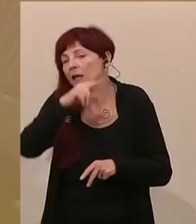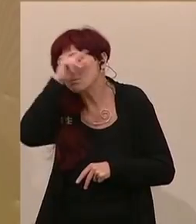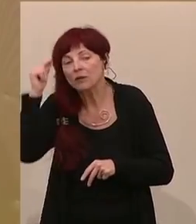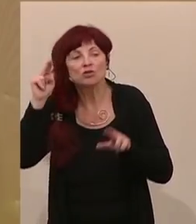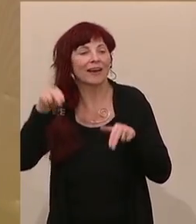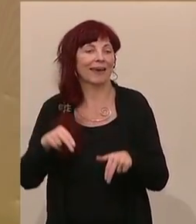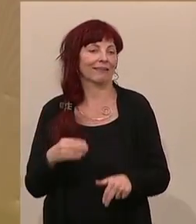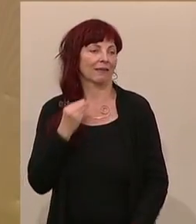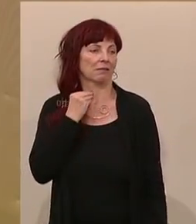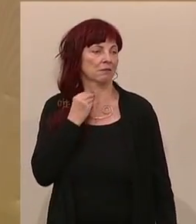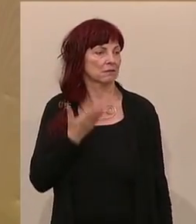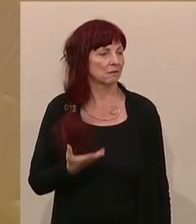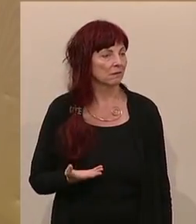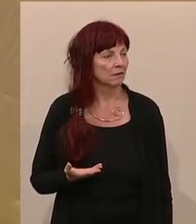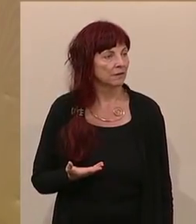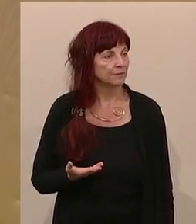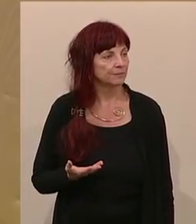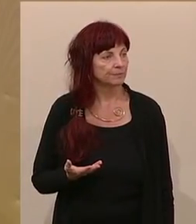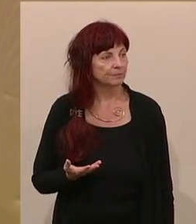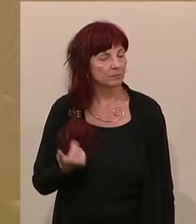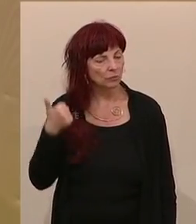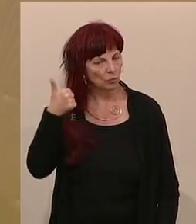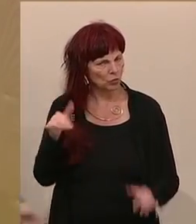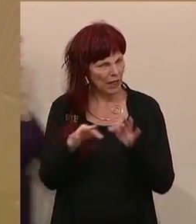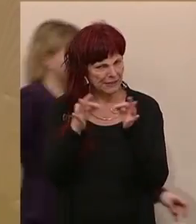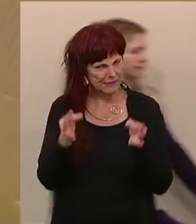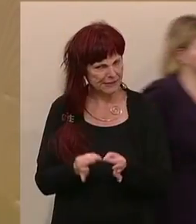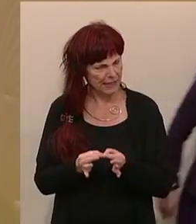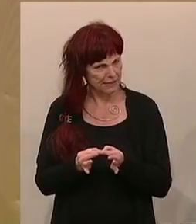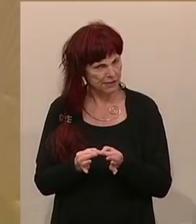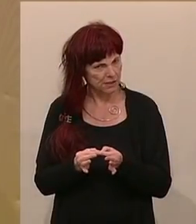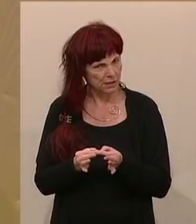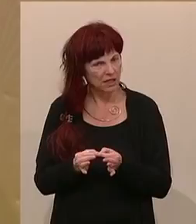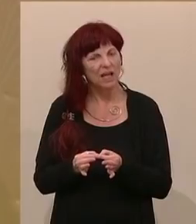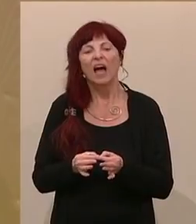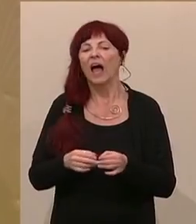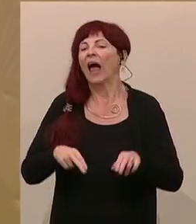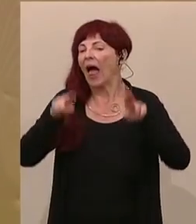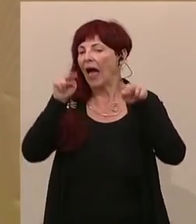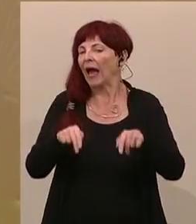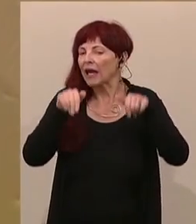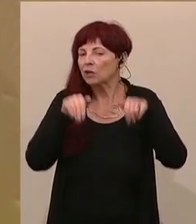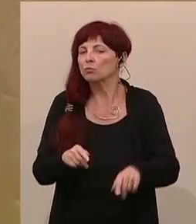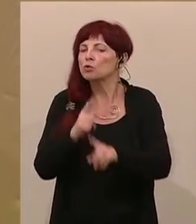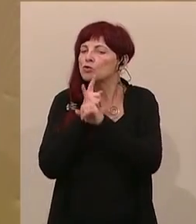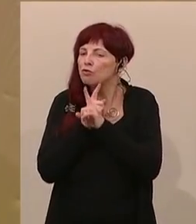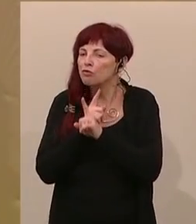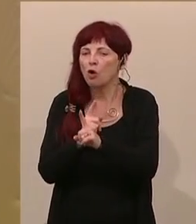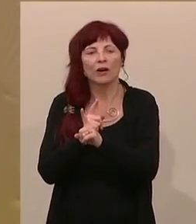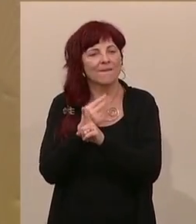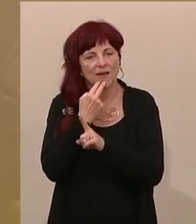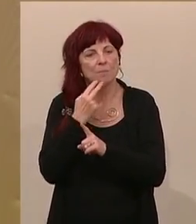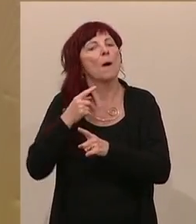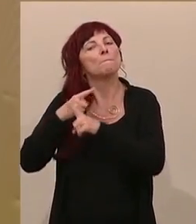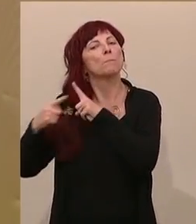Herren. Und der Satz, dass das Recht der Politik folgt. Wir sitzen alle hier im Nationalrat, wurden